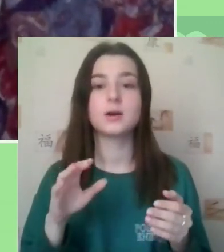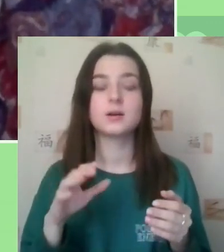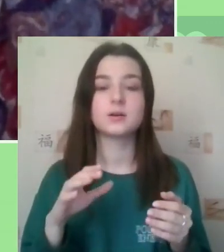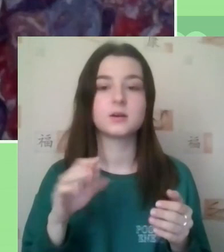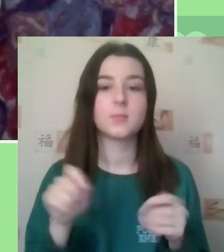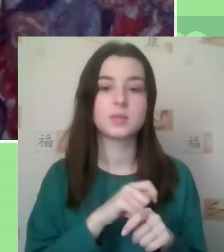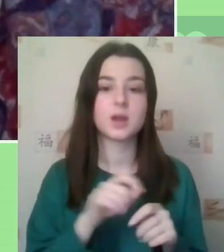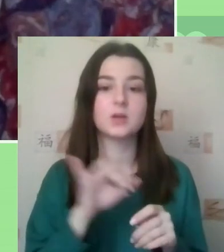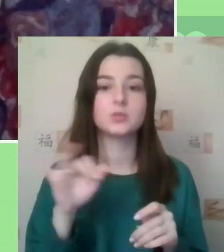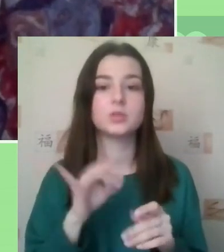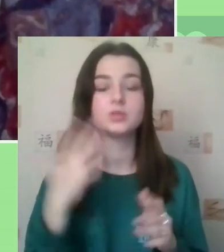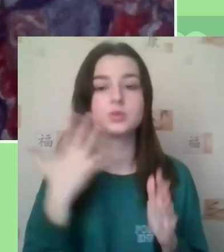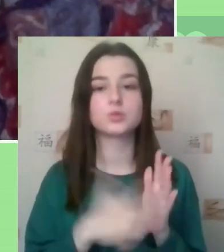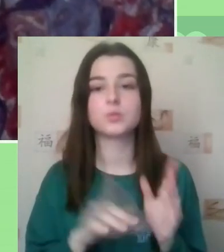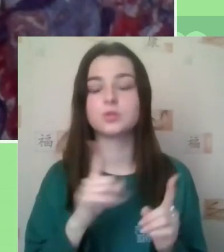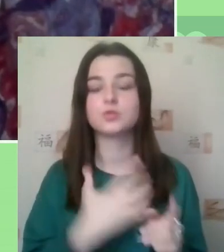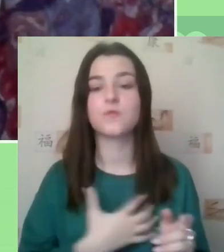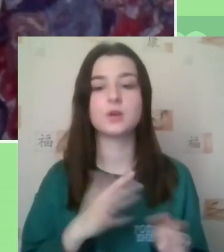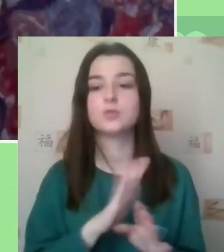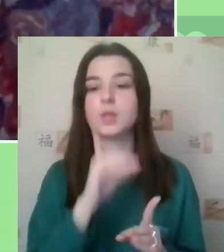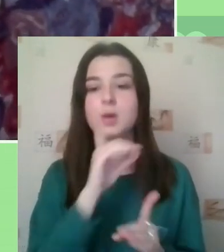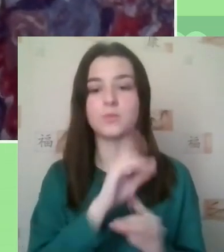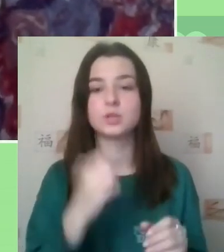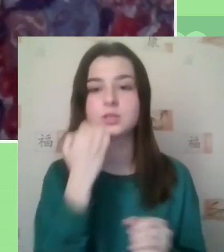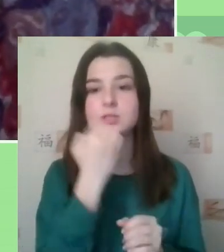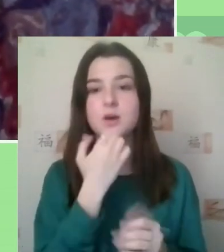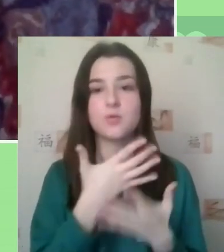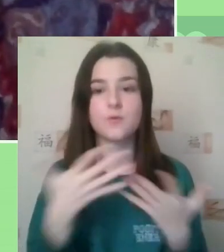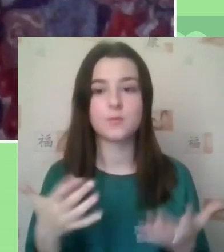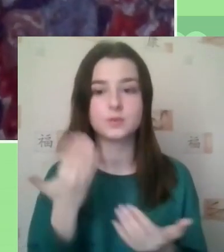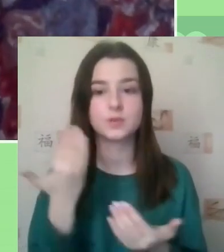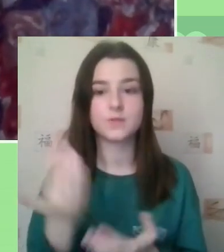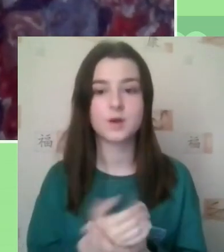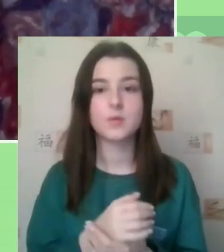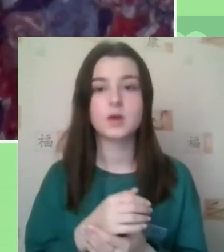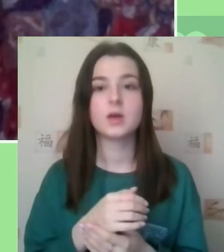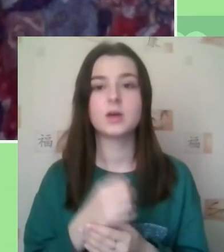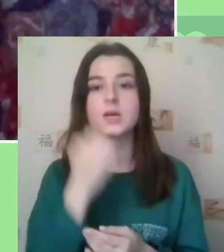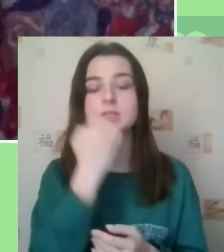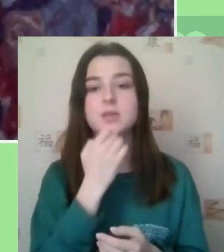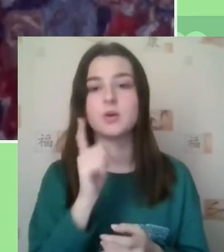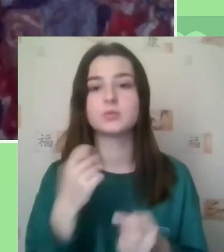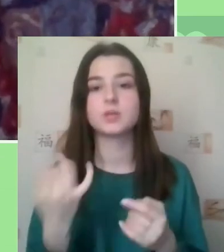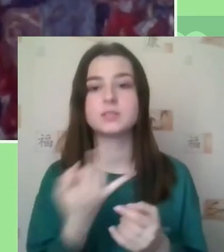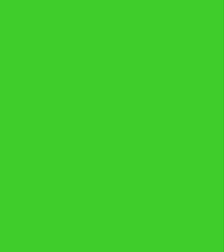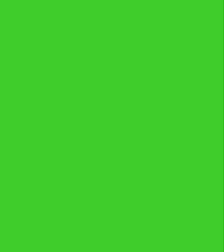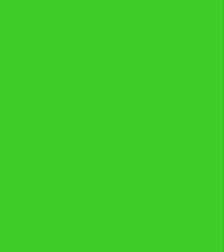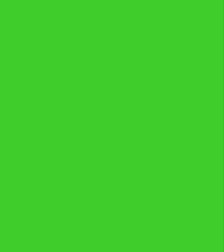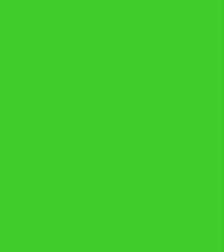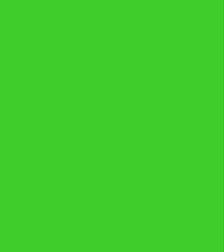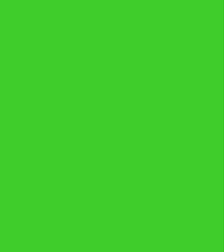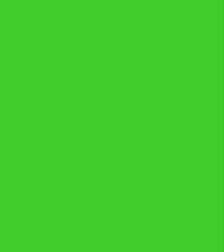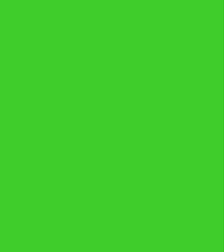В чергове зрозумів, варто не мовчати. Ігор написав, дякую вам. Пані Людмила написала, дякую за цікавий досвід.